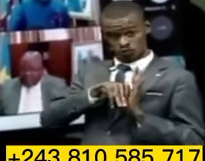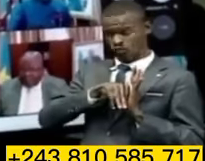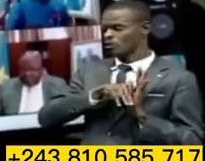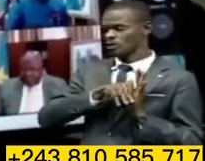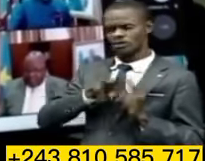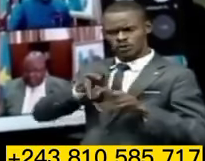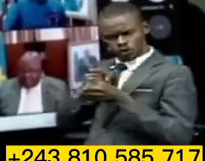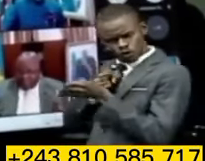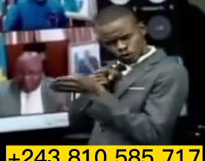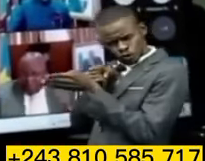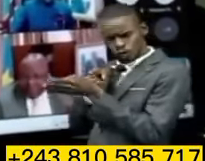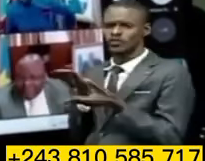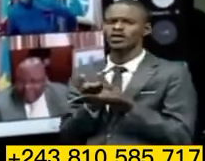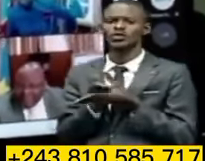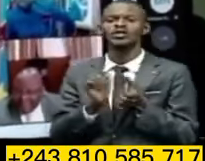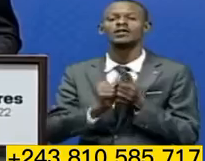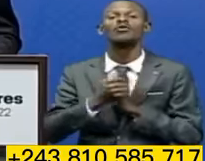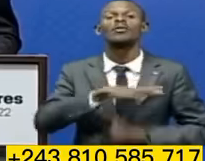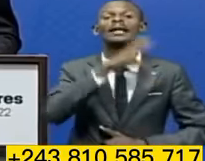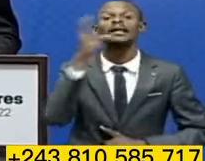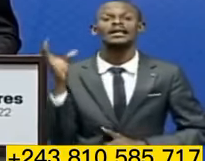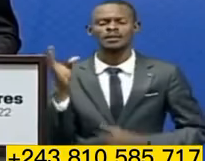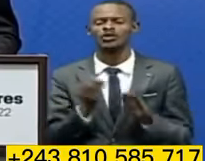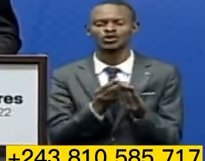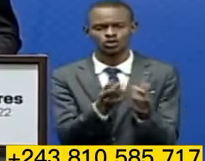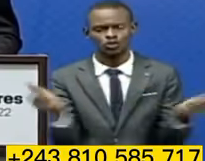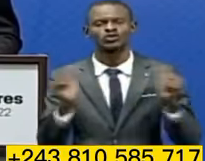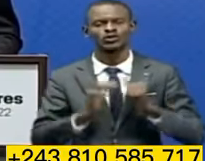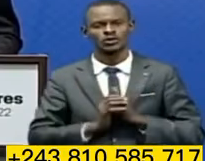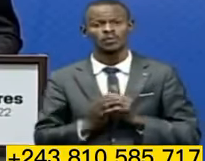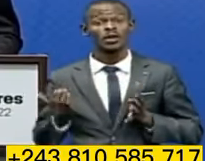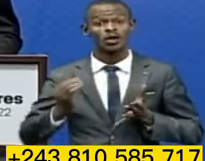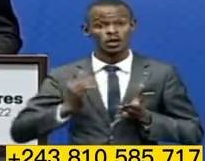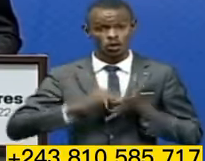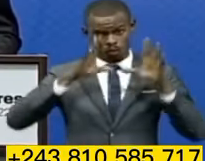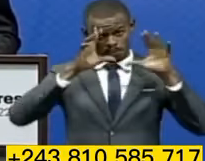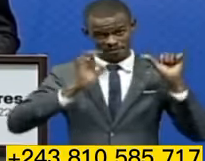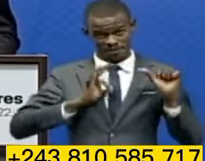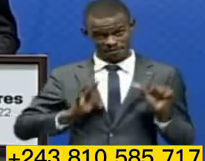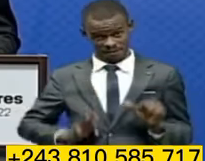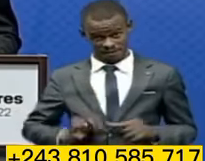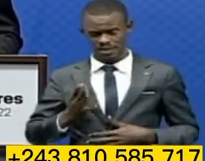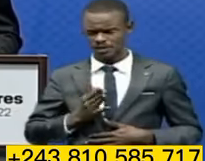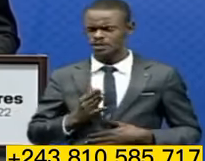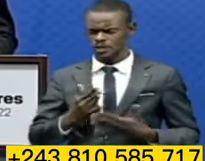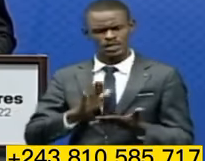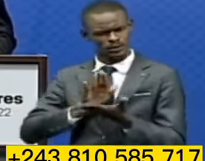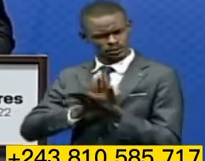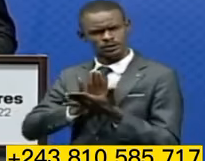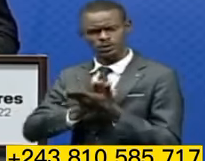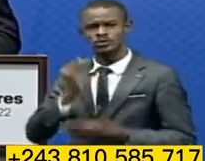impactés par la problématique climatique. Par ailleurs, le président de la République a salué les